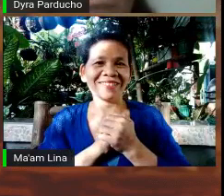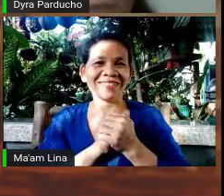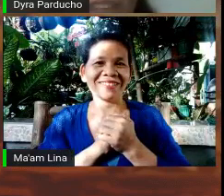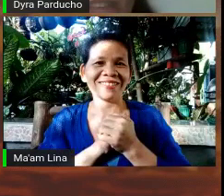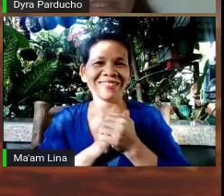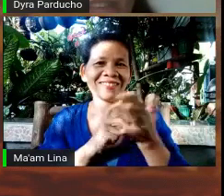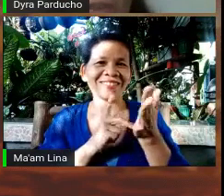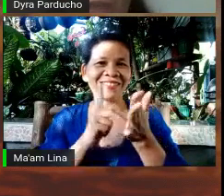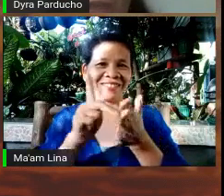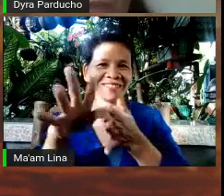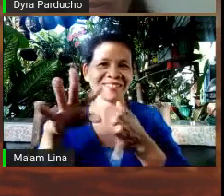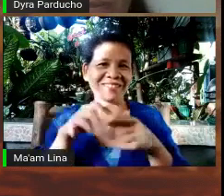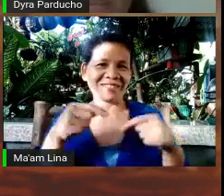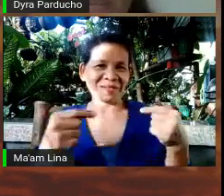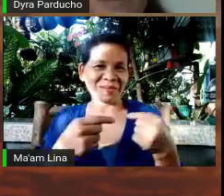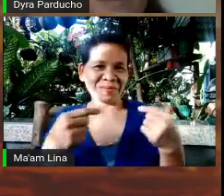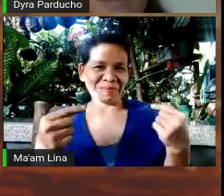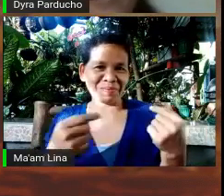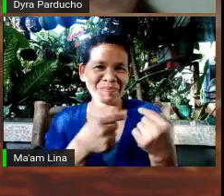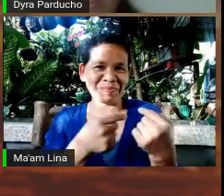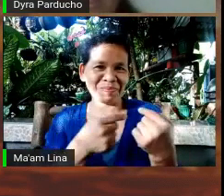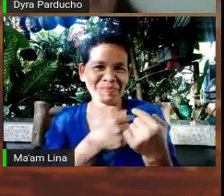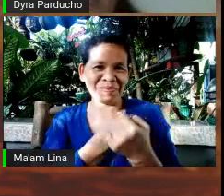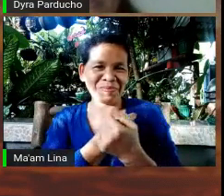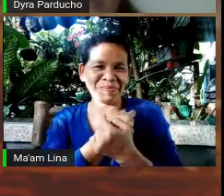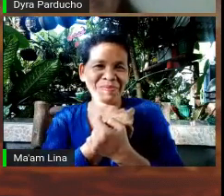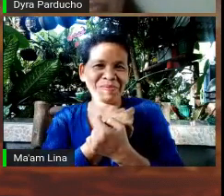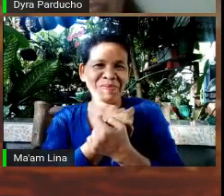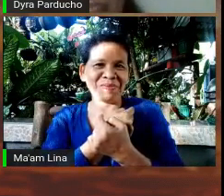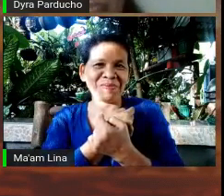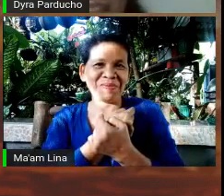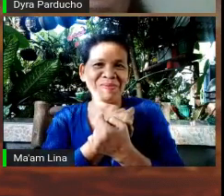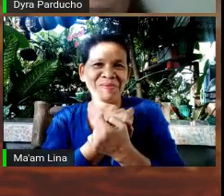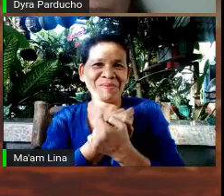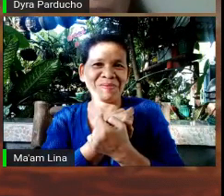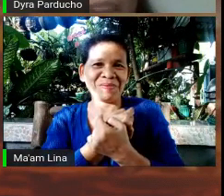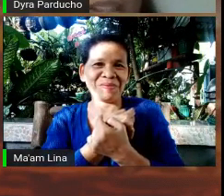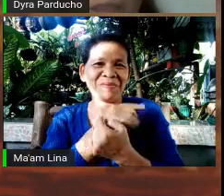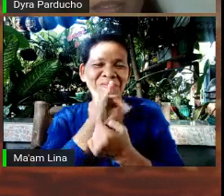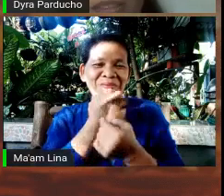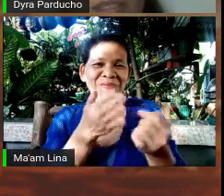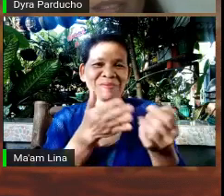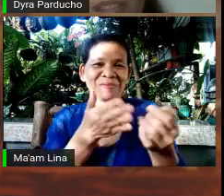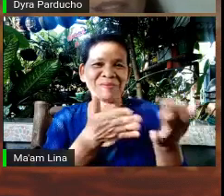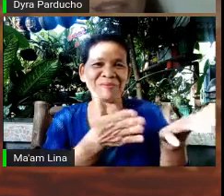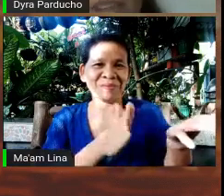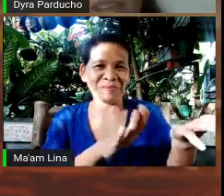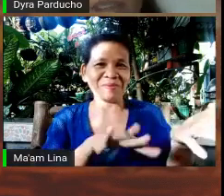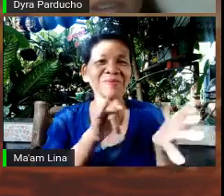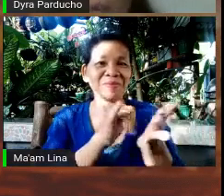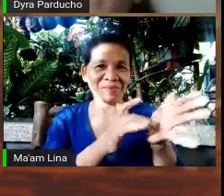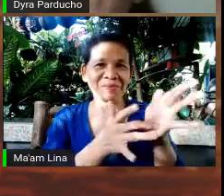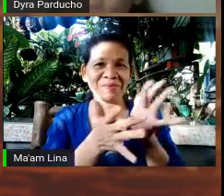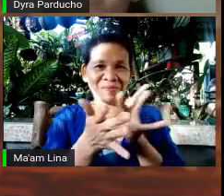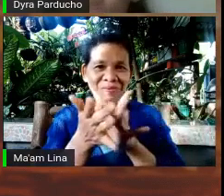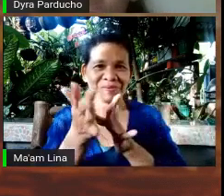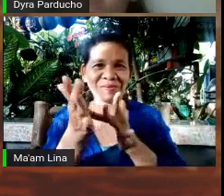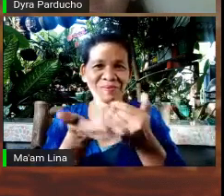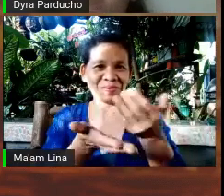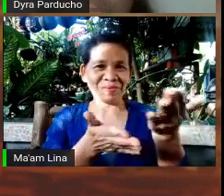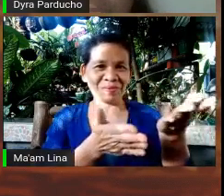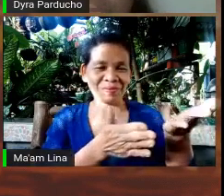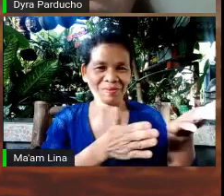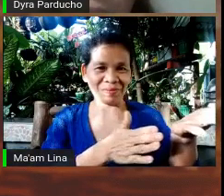So, dapat po tayo po yung mamamatay po para po sa ating mga kasalanan. Ngunit po, dahil po sa ating Panginoong Diyos,